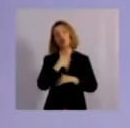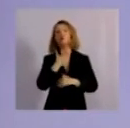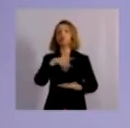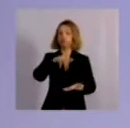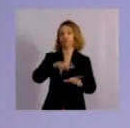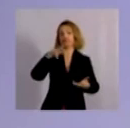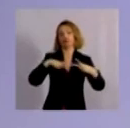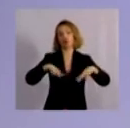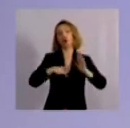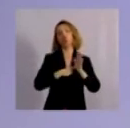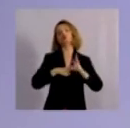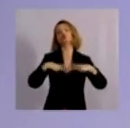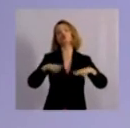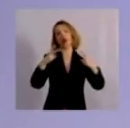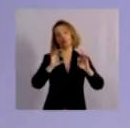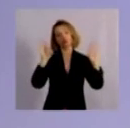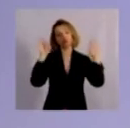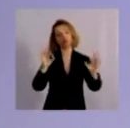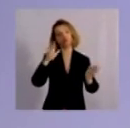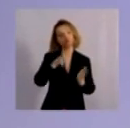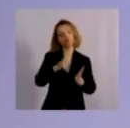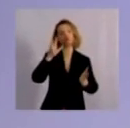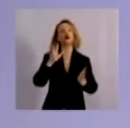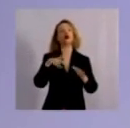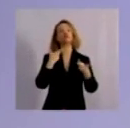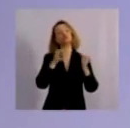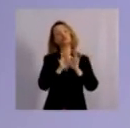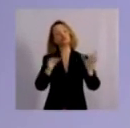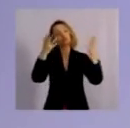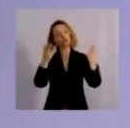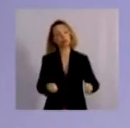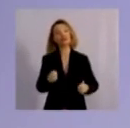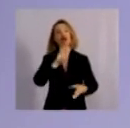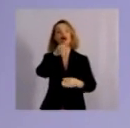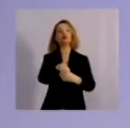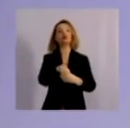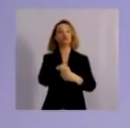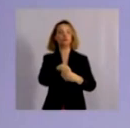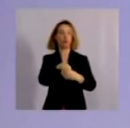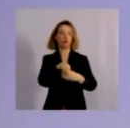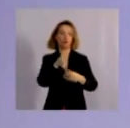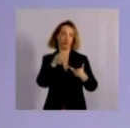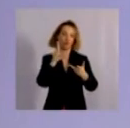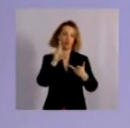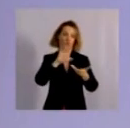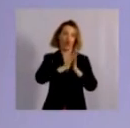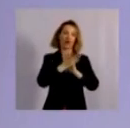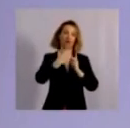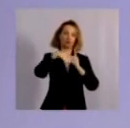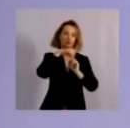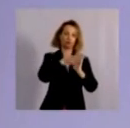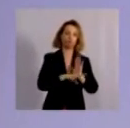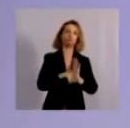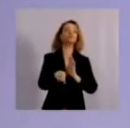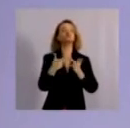και η καθιέρωση για πρώτη φορά εσωτερικών Εράσμους. Για τη νέα τριτοβάθμια εκπαίδευση,